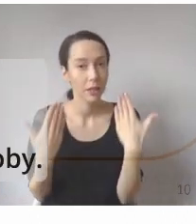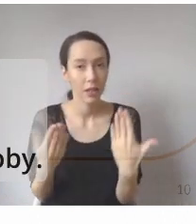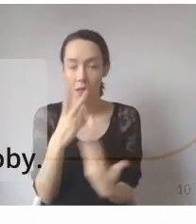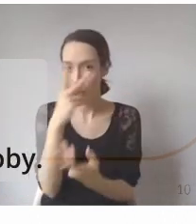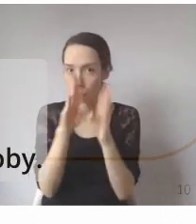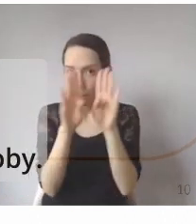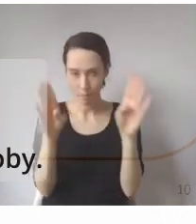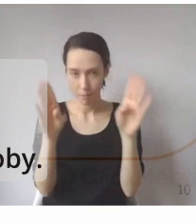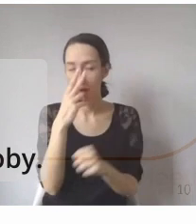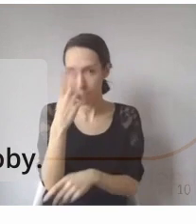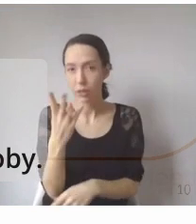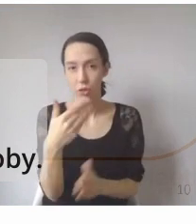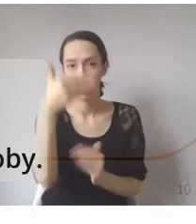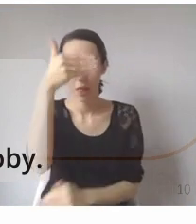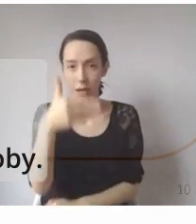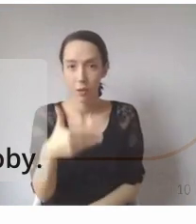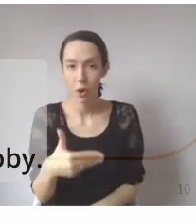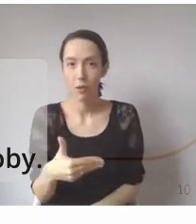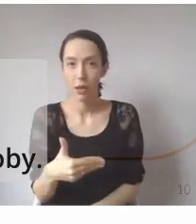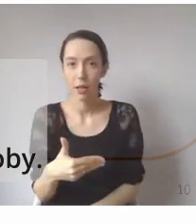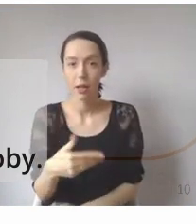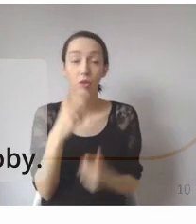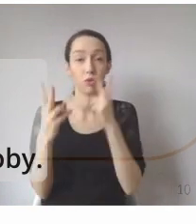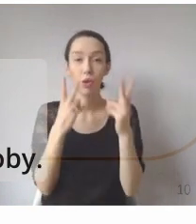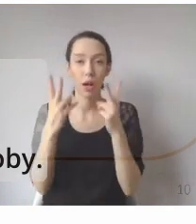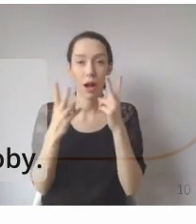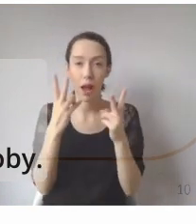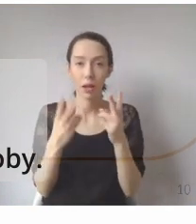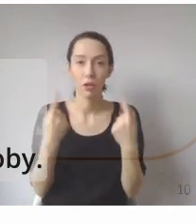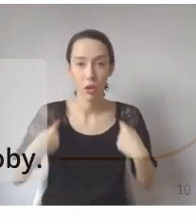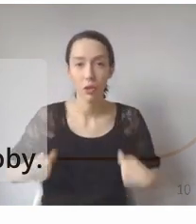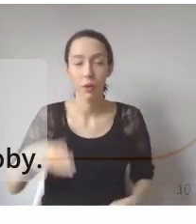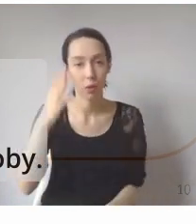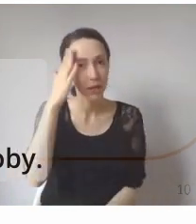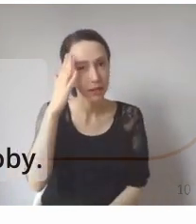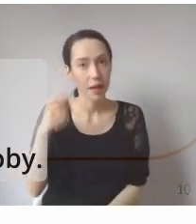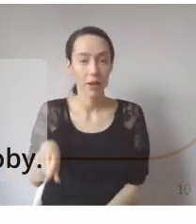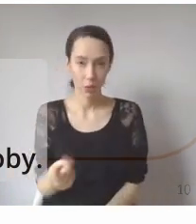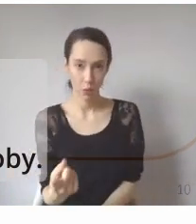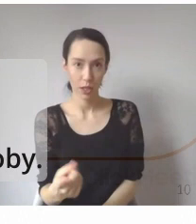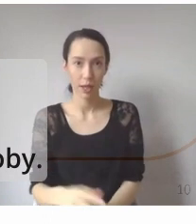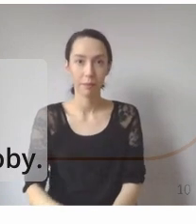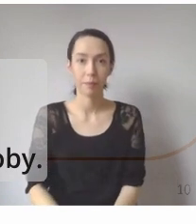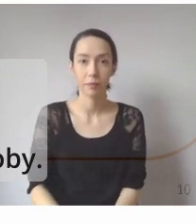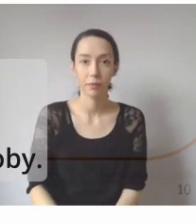profil i szukając osoby, specjalisty do spraw obsługi klienta ze znajomością języka francuskiego,